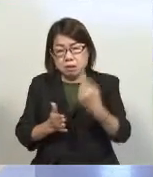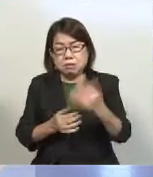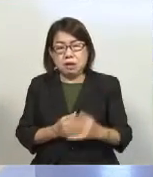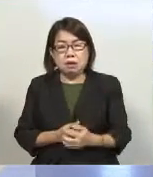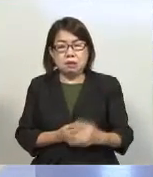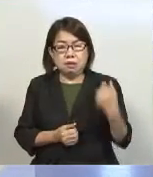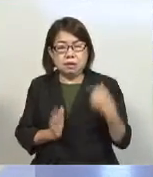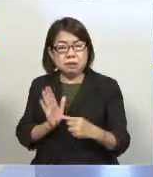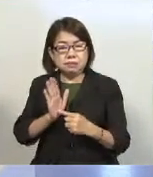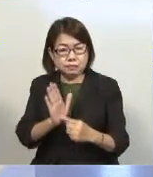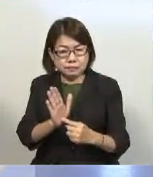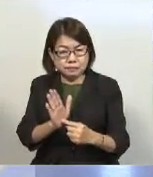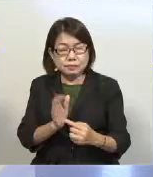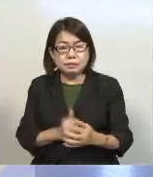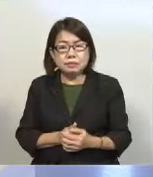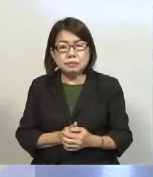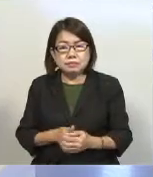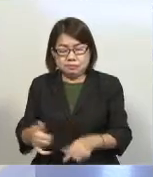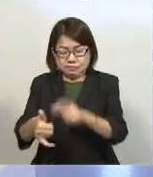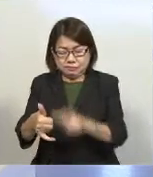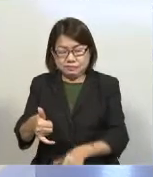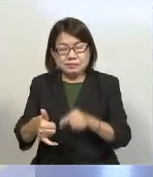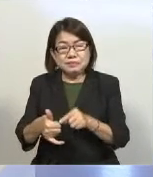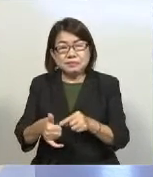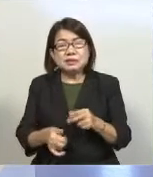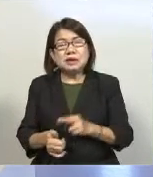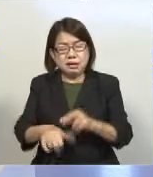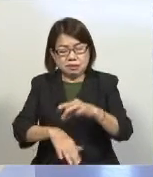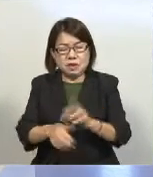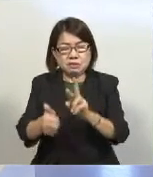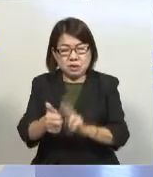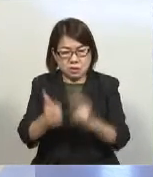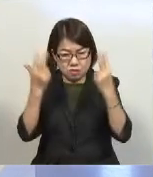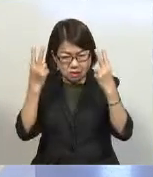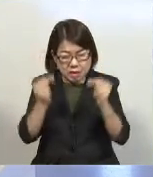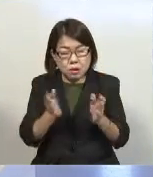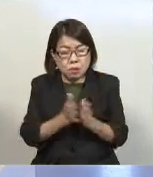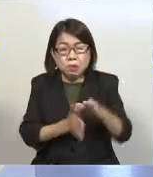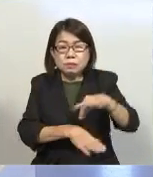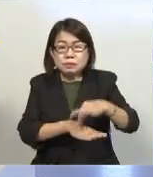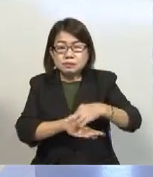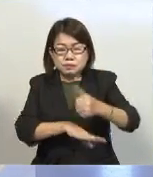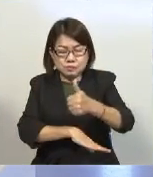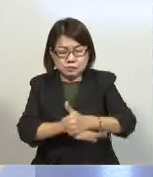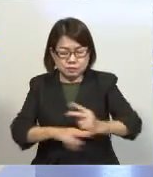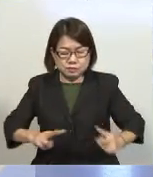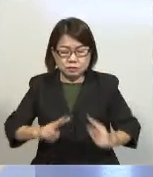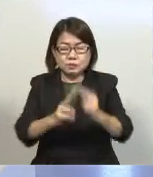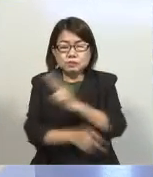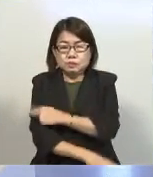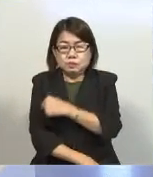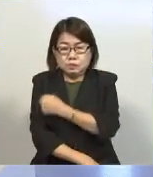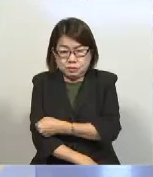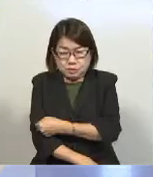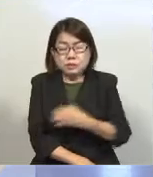กๆที่มีการนำเสนอในเรื่องนี้นั่นก็คือทางคุณอนุทินชาญวีรกูลรองนายกรัฐมนตรีและรัฐมนตรีว่าการกระทรวงสาธาร